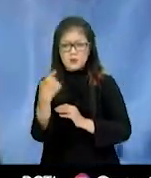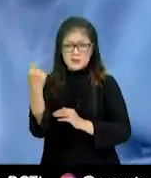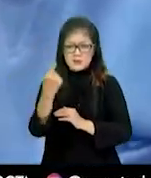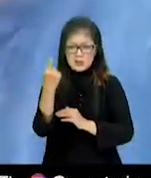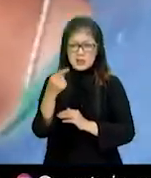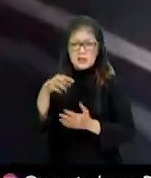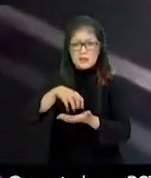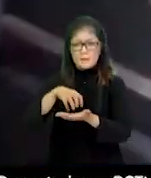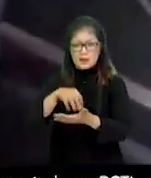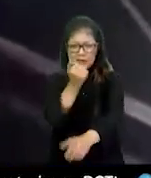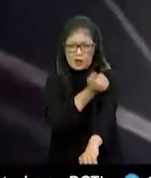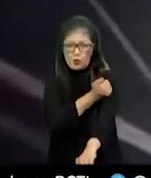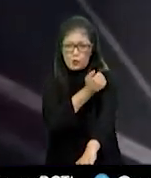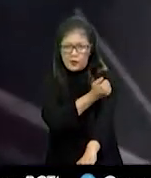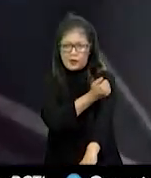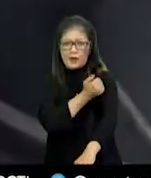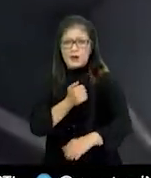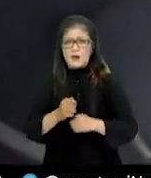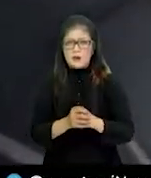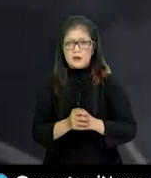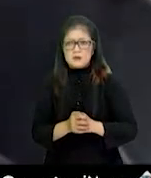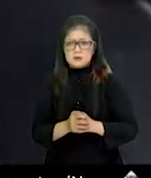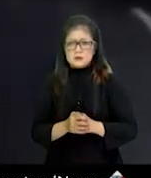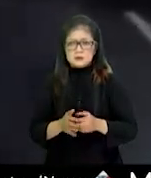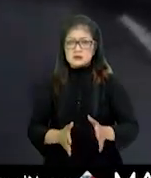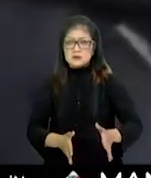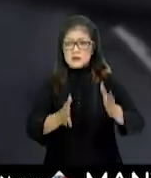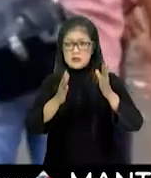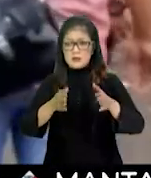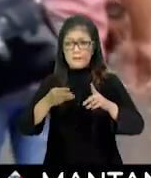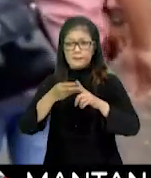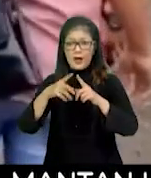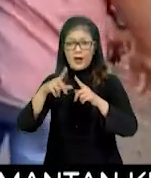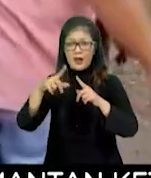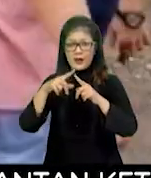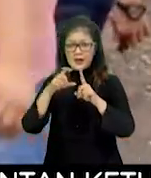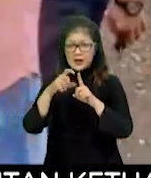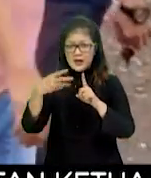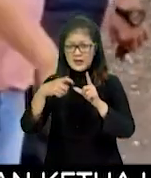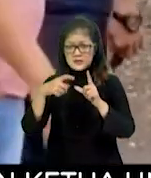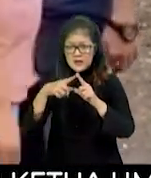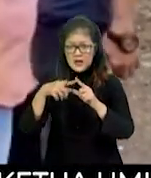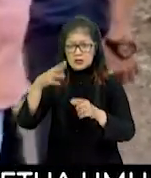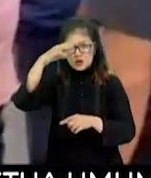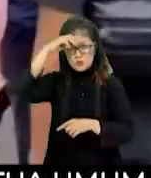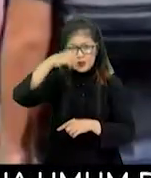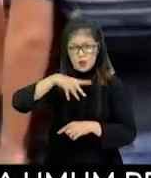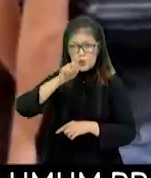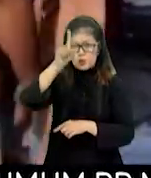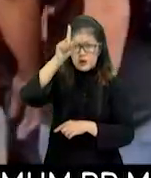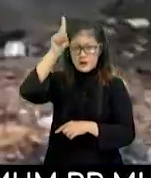peredaran narkoba di Jalan Balai Desa, Desa Marindal, Kecamatan Patumbak, Kabupaten Deli Serdang, Sumatera Utara.